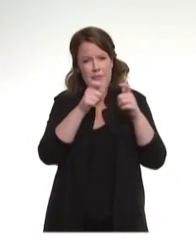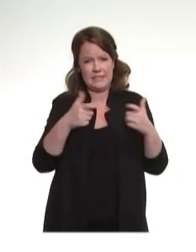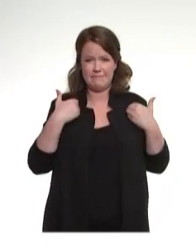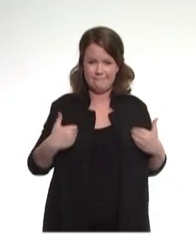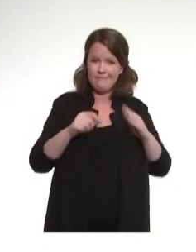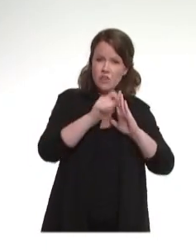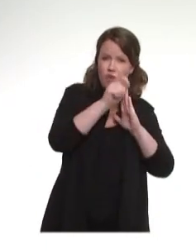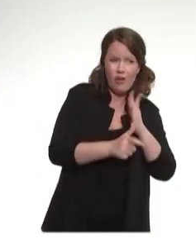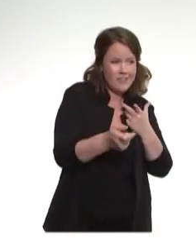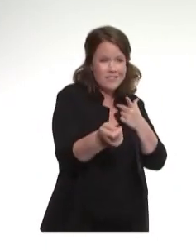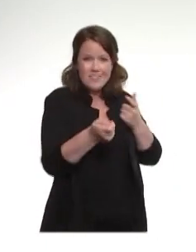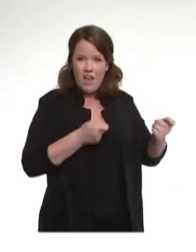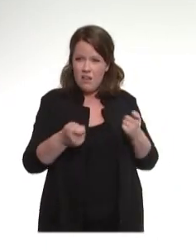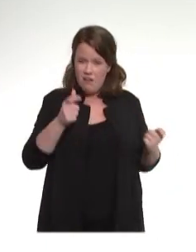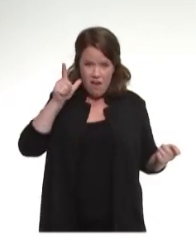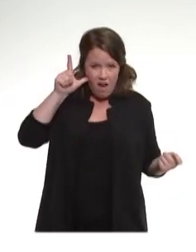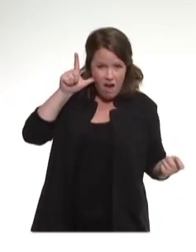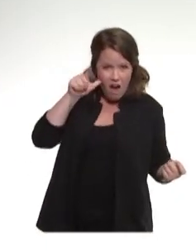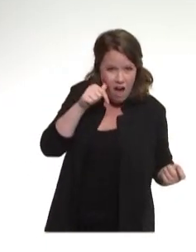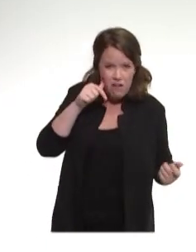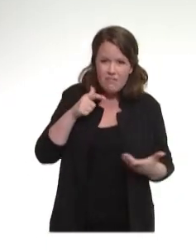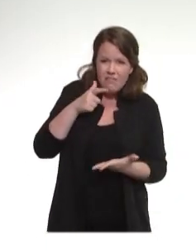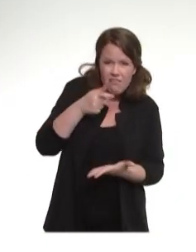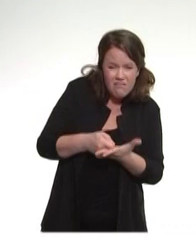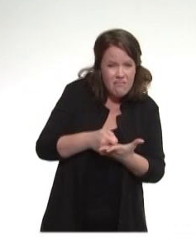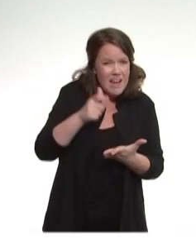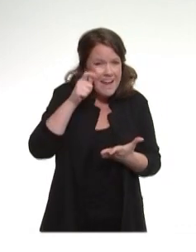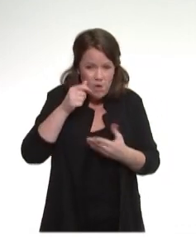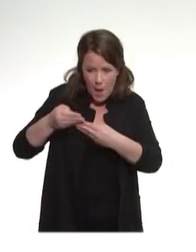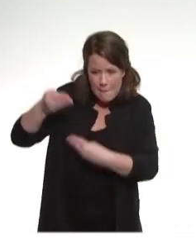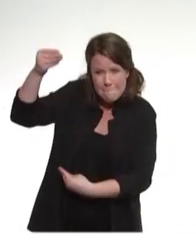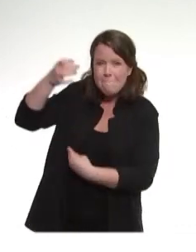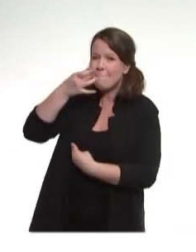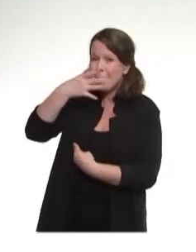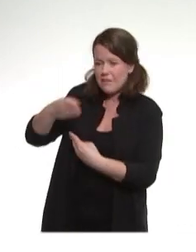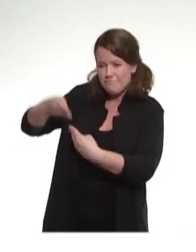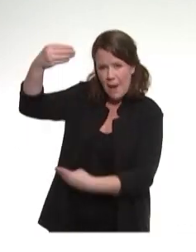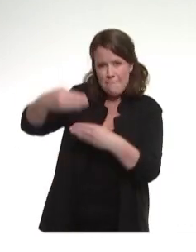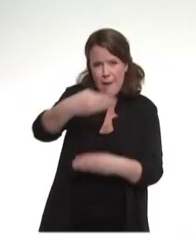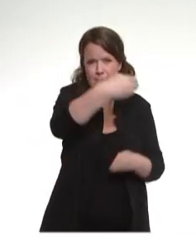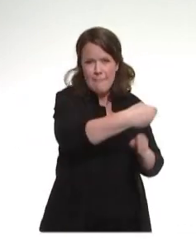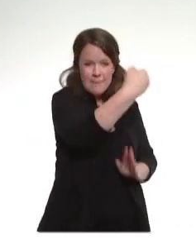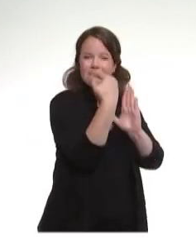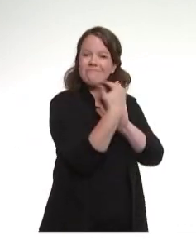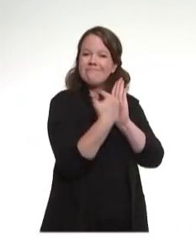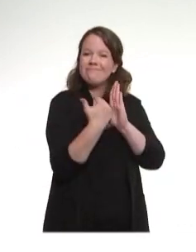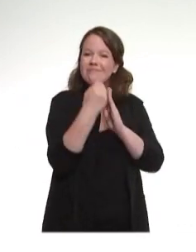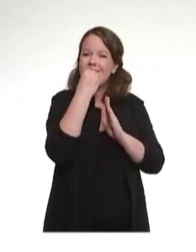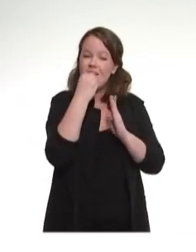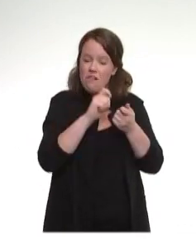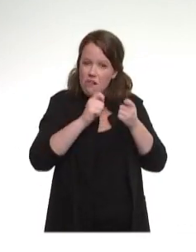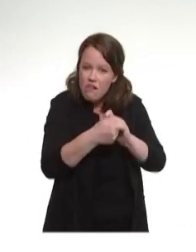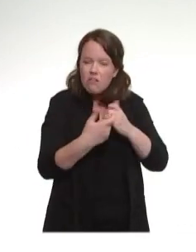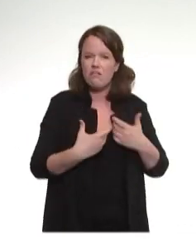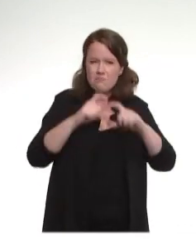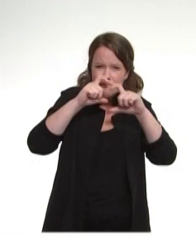considérables qui a acheté des vitres en plexiglas qui a modifié sa carte qui s'est équipée en masques en gêne pour ses salariés de devoir